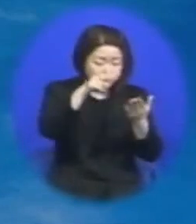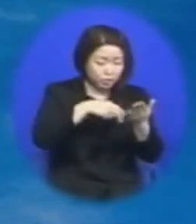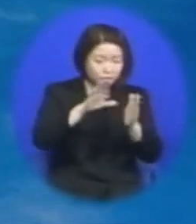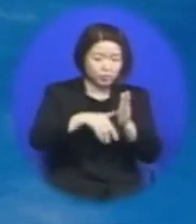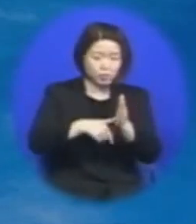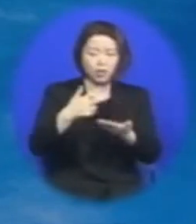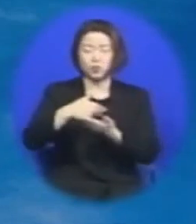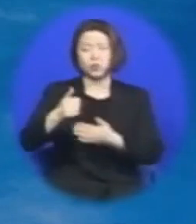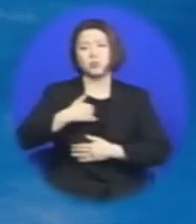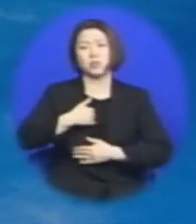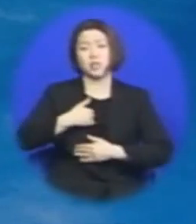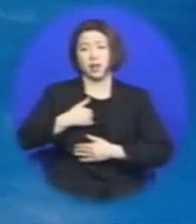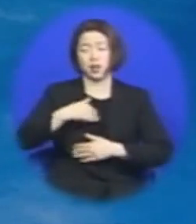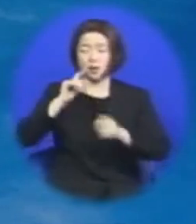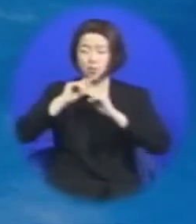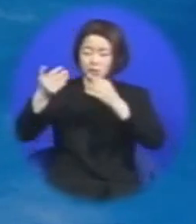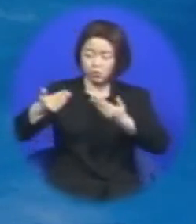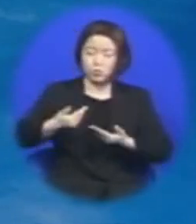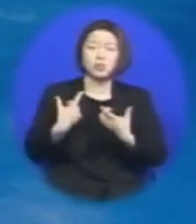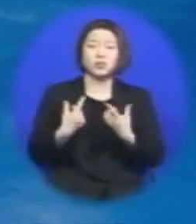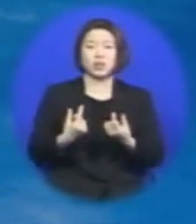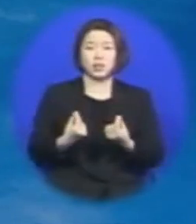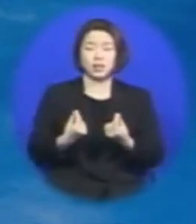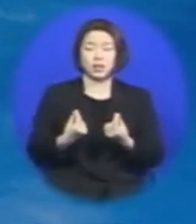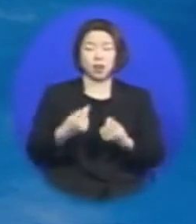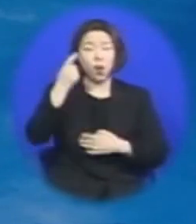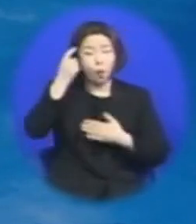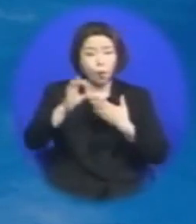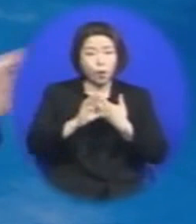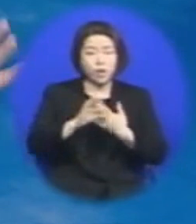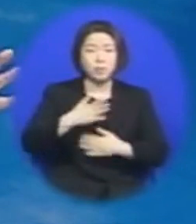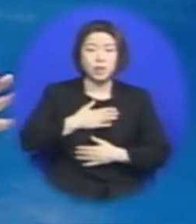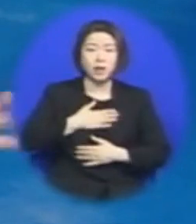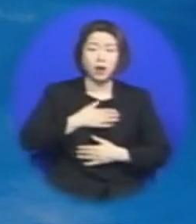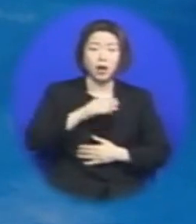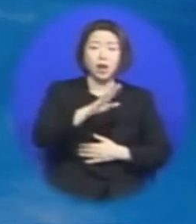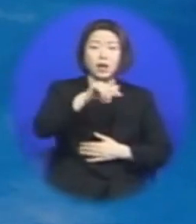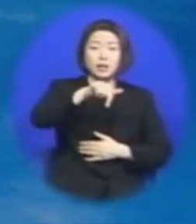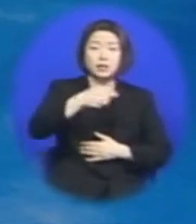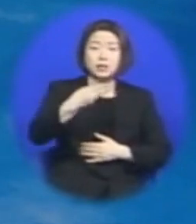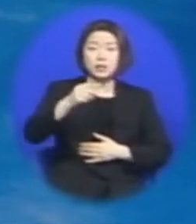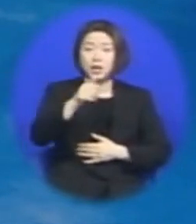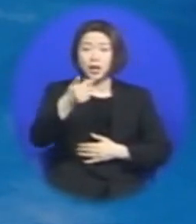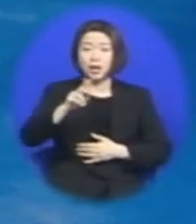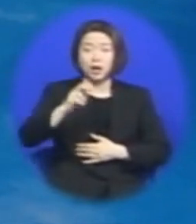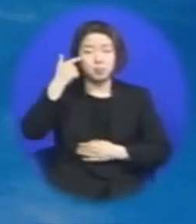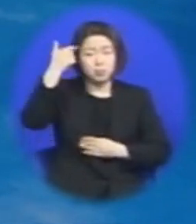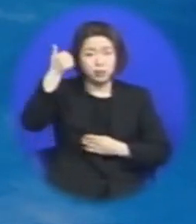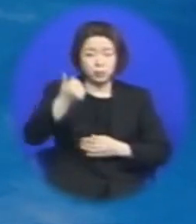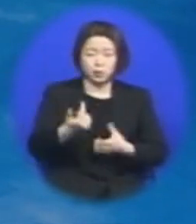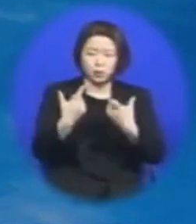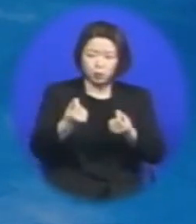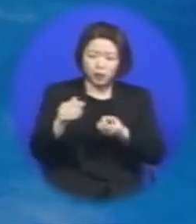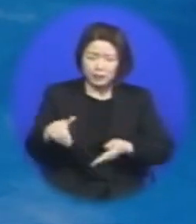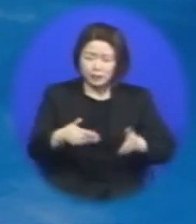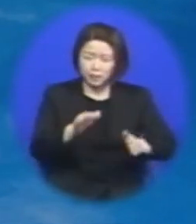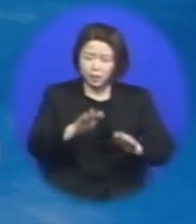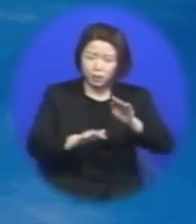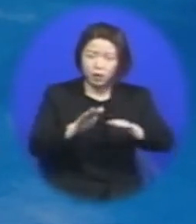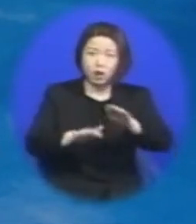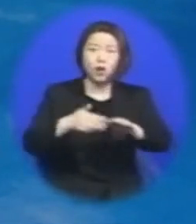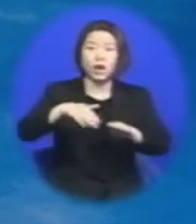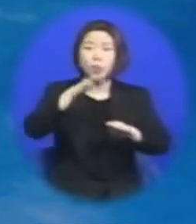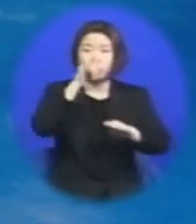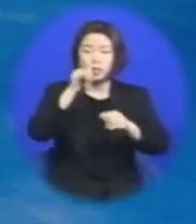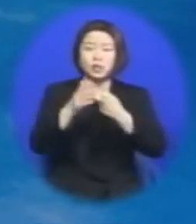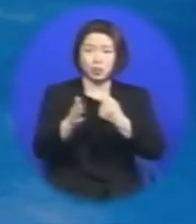것 같았어요 왜 제가 빌리 그리아 목사님과 똑같은 패턴으로 살아가고 있었기 때문에 저는 무슨